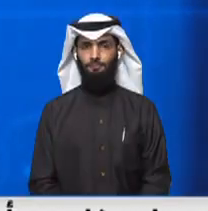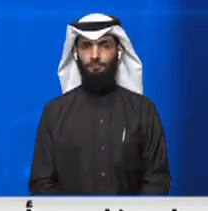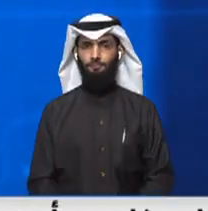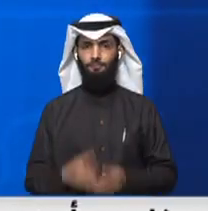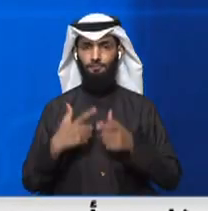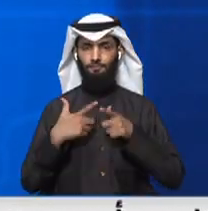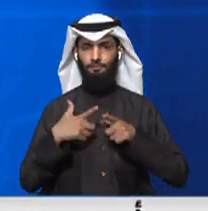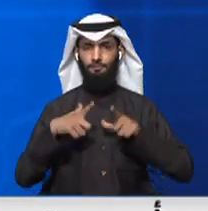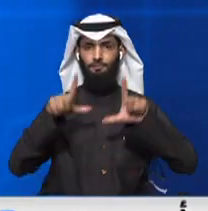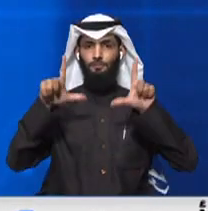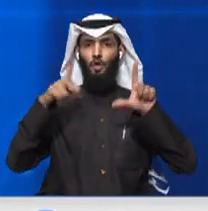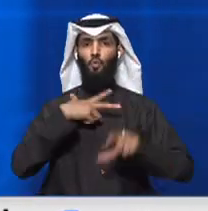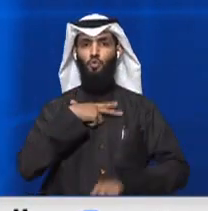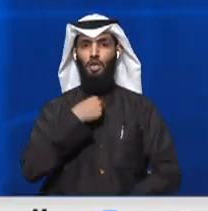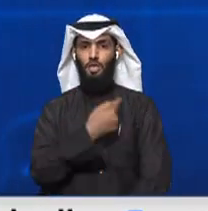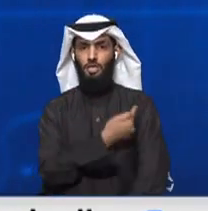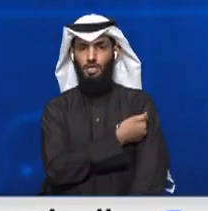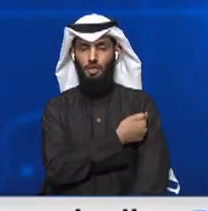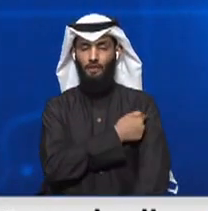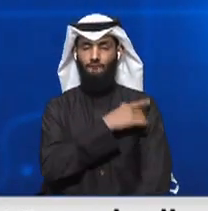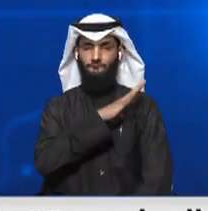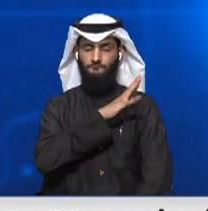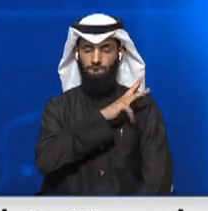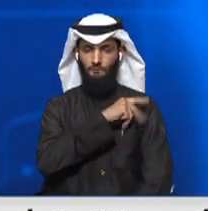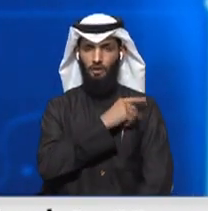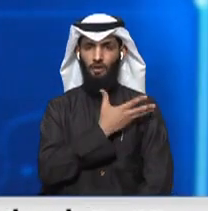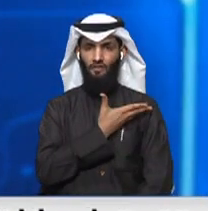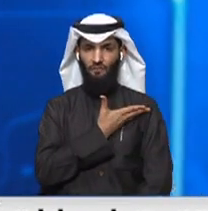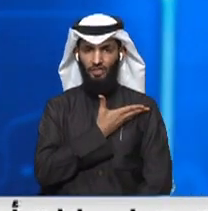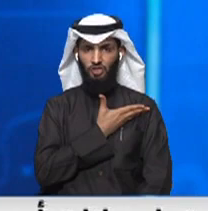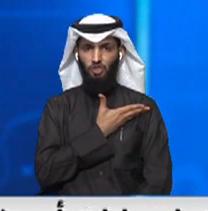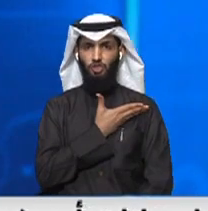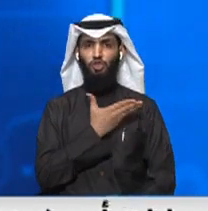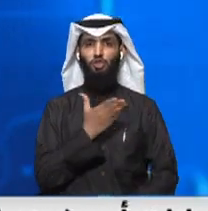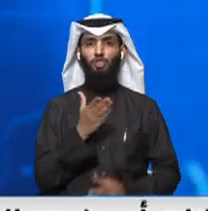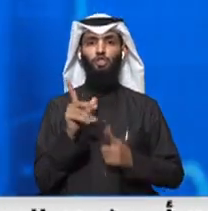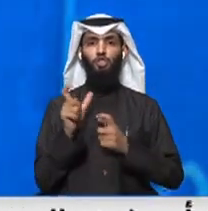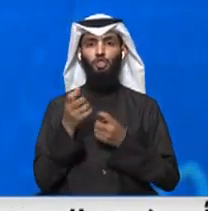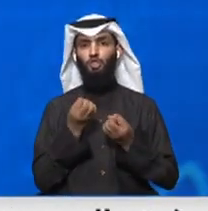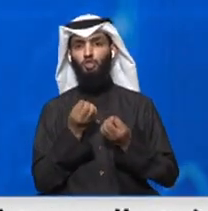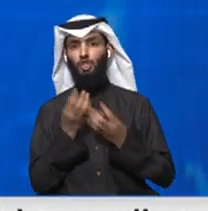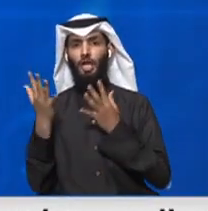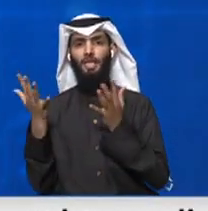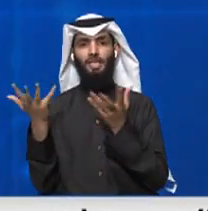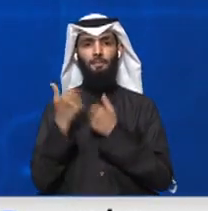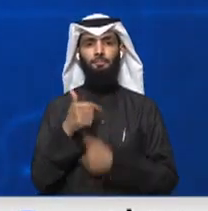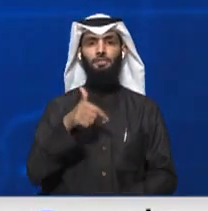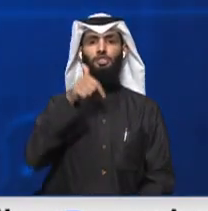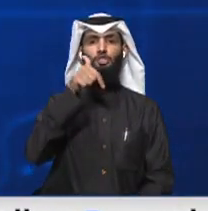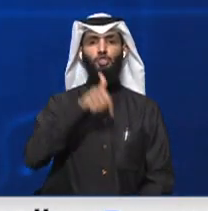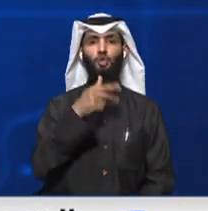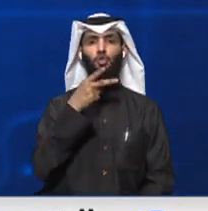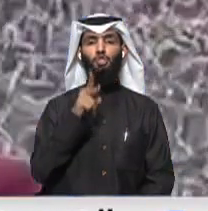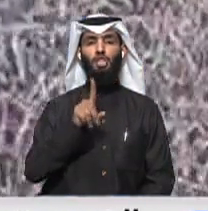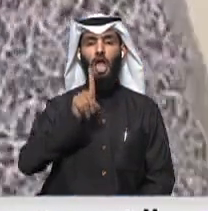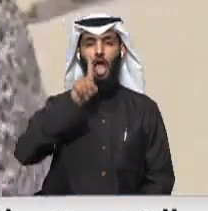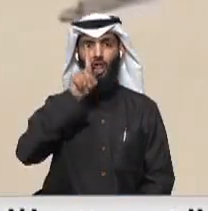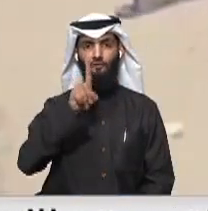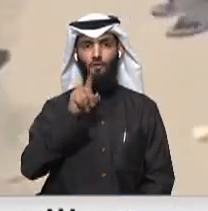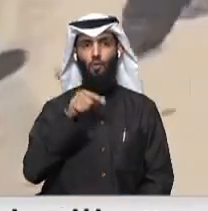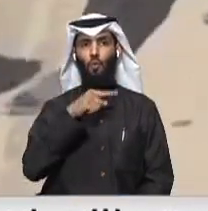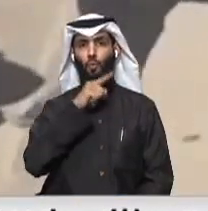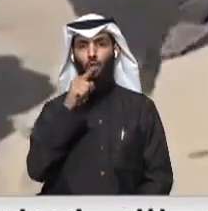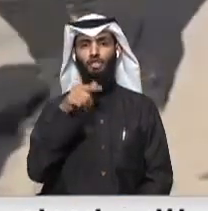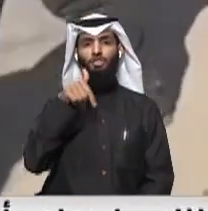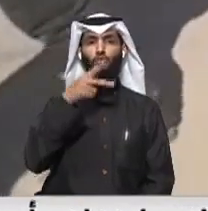أعلنت وزارة الصحة في غزة اليوم ارتفاع شهداء غزة إلى نحو 26 ألف شهيد وأكثر من 64 ألف